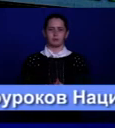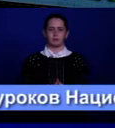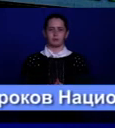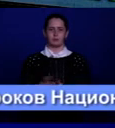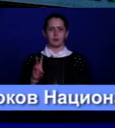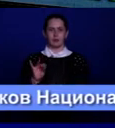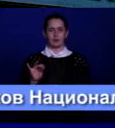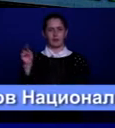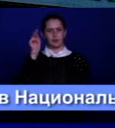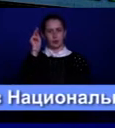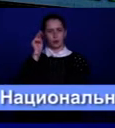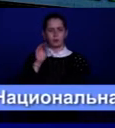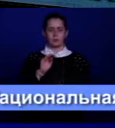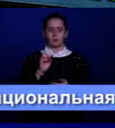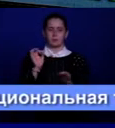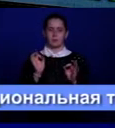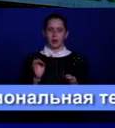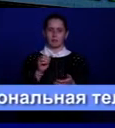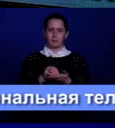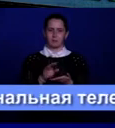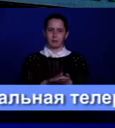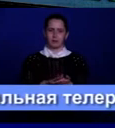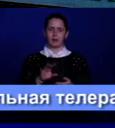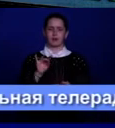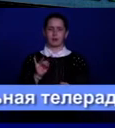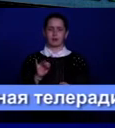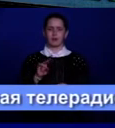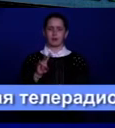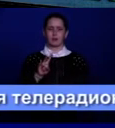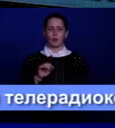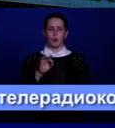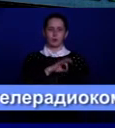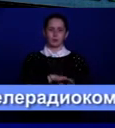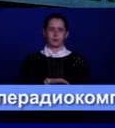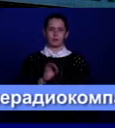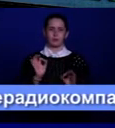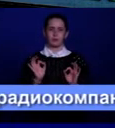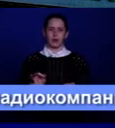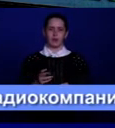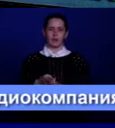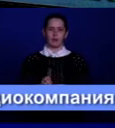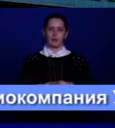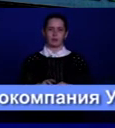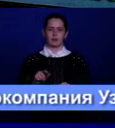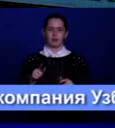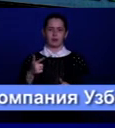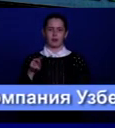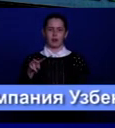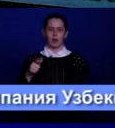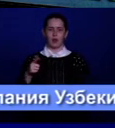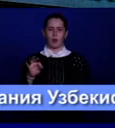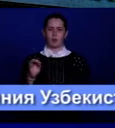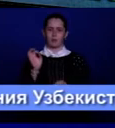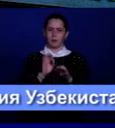И научимся правильно писать и употреблять глаголы в неопределенной форме. Итак,